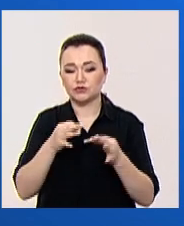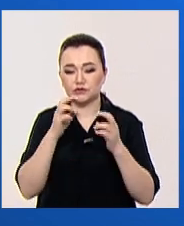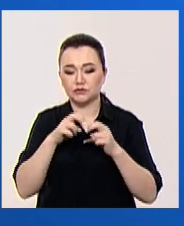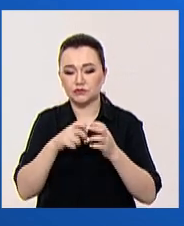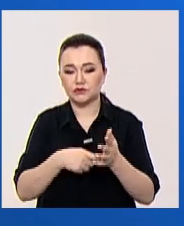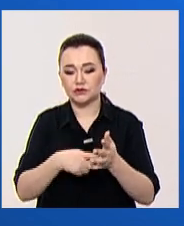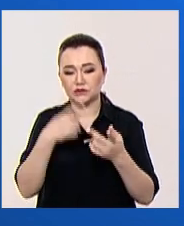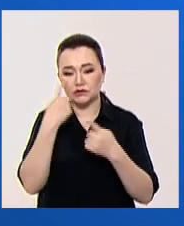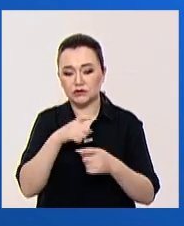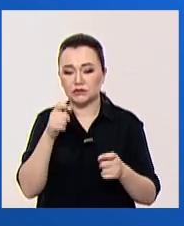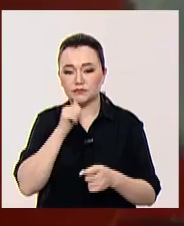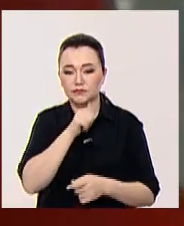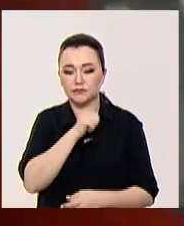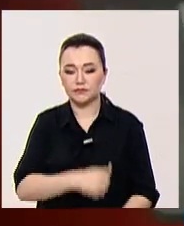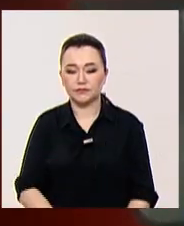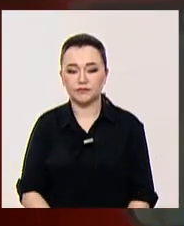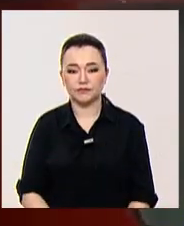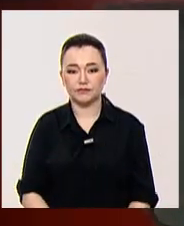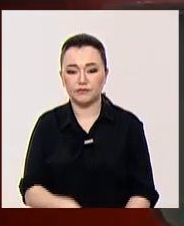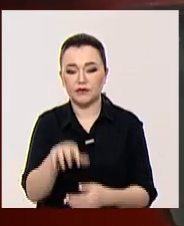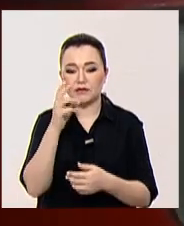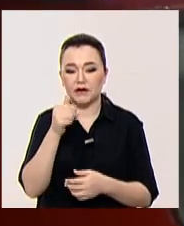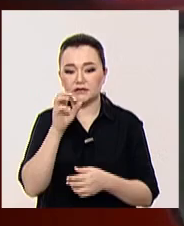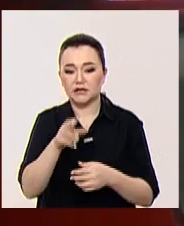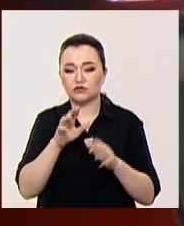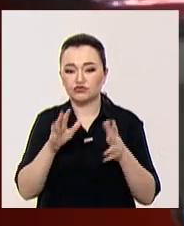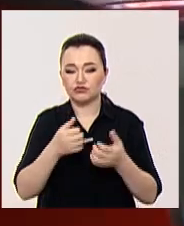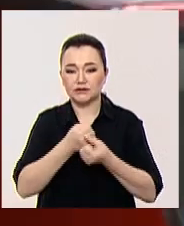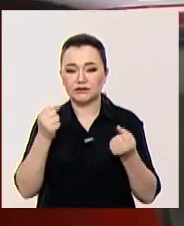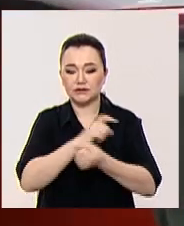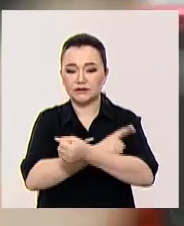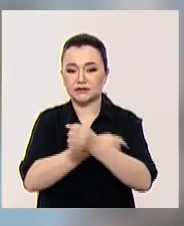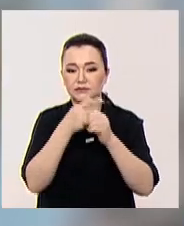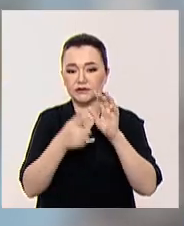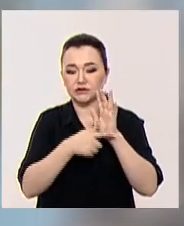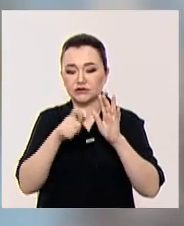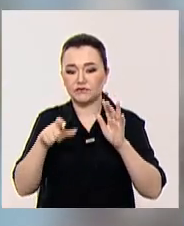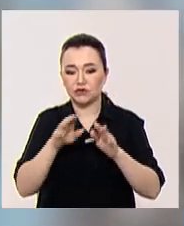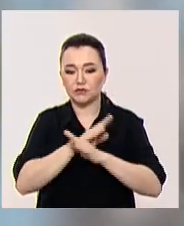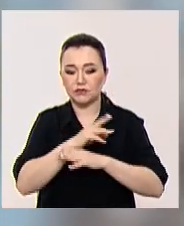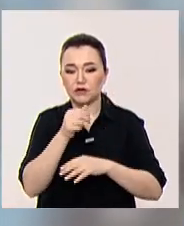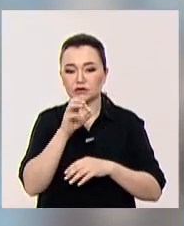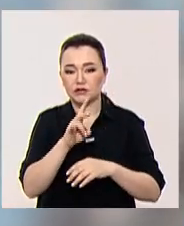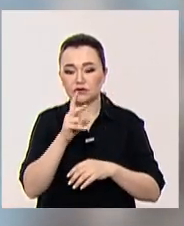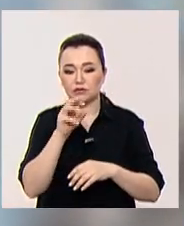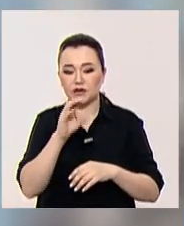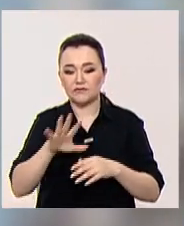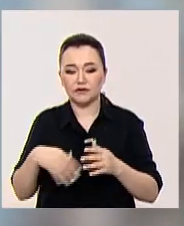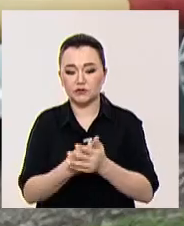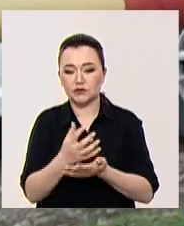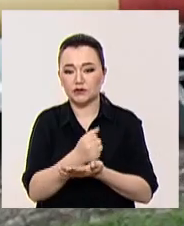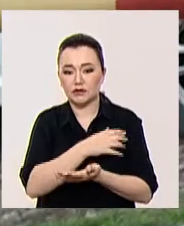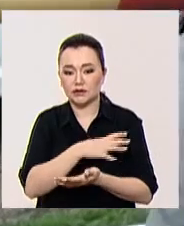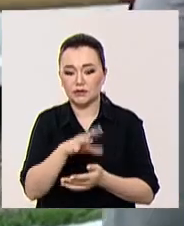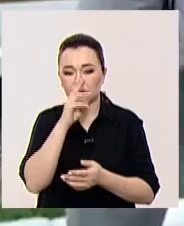деректерін жария етуге жол берілмейді. Айта кетейік, Байзақтағы жойқын жарылыс кезінде 17 адам қаза тапқан еді. Жауынгер Бауыржан Дәуітбаев әлі күнге дейін табылған жоқ.